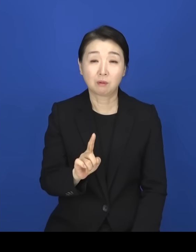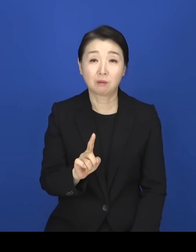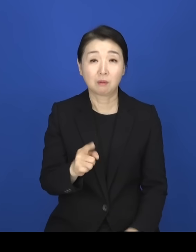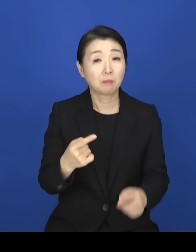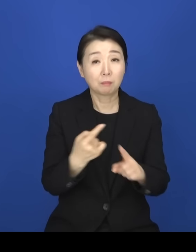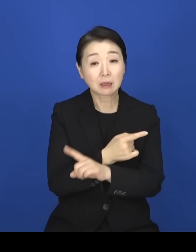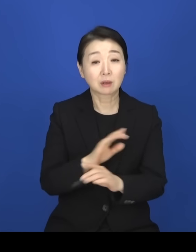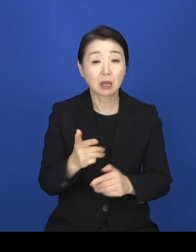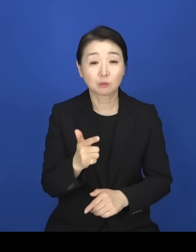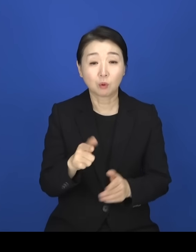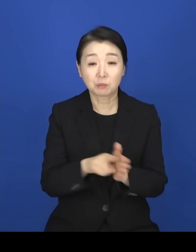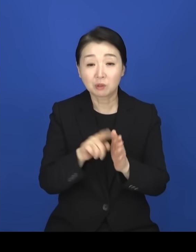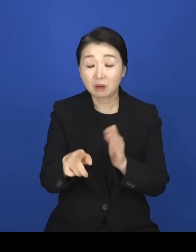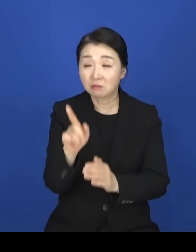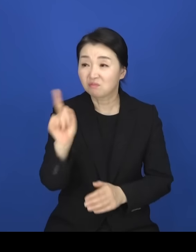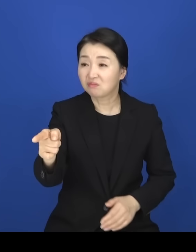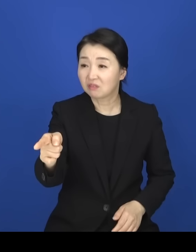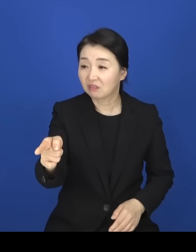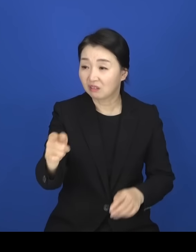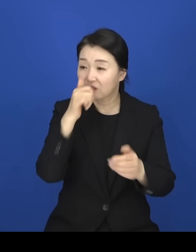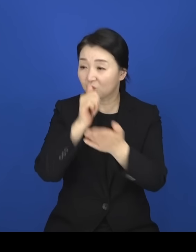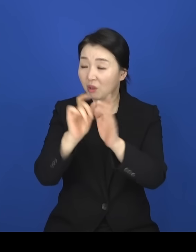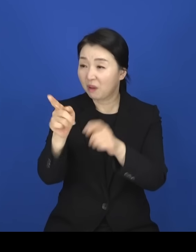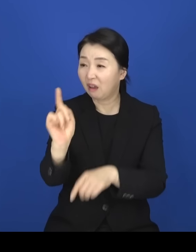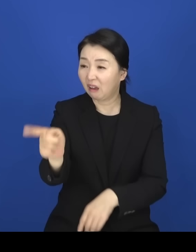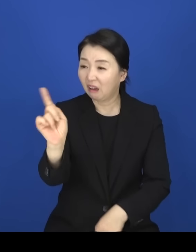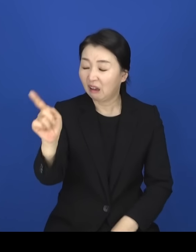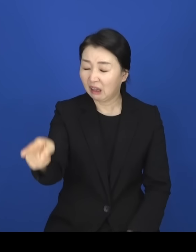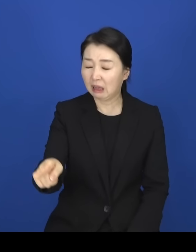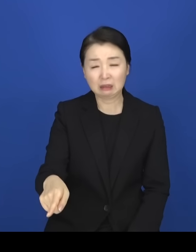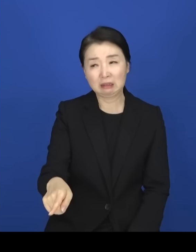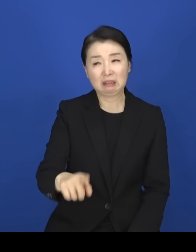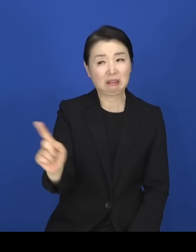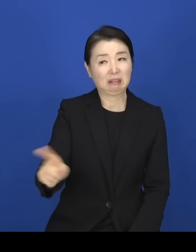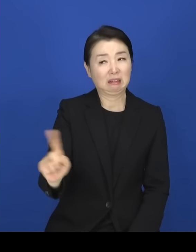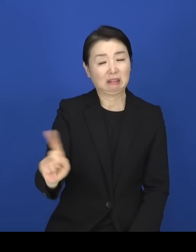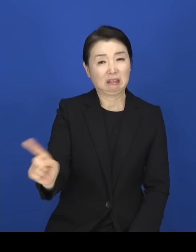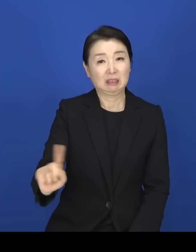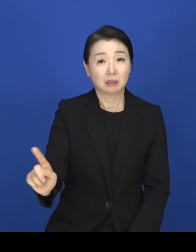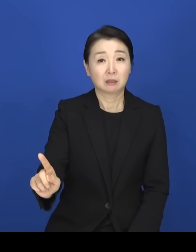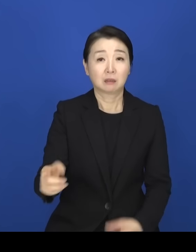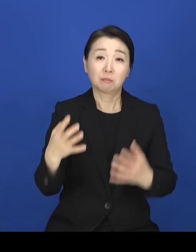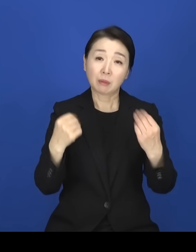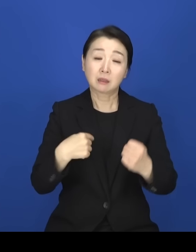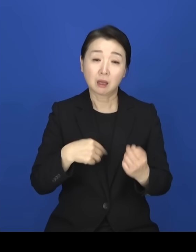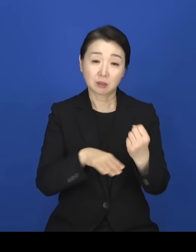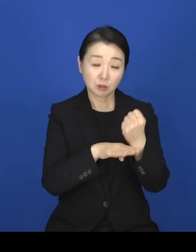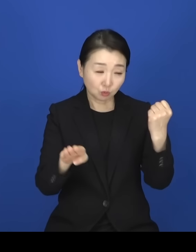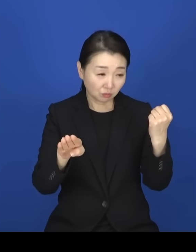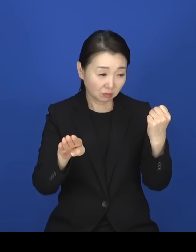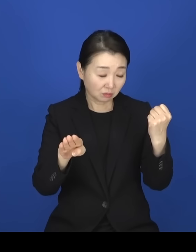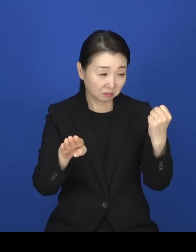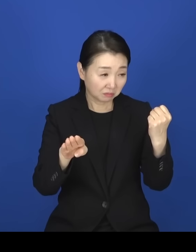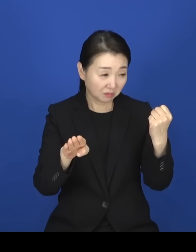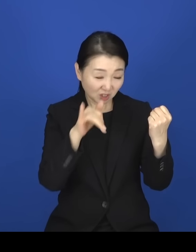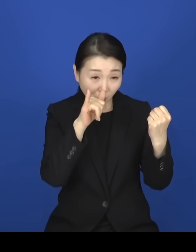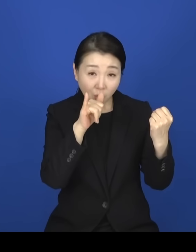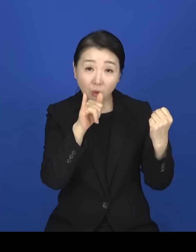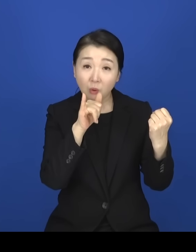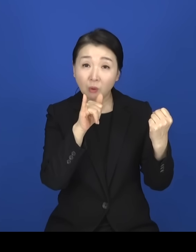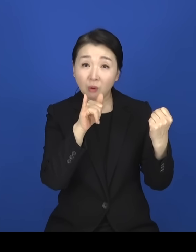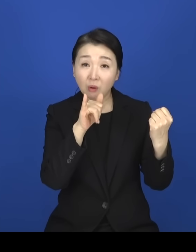바뀌는 게 아니라 신앙 안에서 이러더라고요. 신앙이 생기면 더 많이 해요. 신앙이 생기니까 더 많이 해요. 이 기준이 내가 생기니까 예.